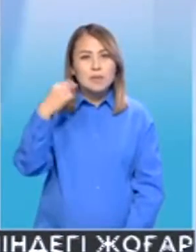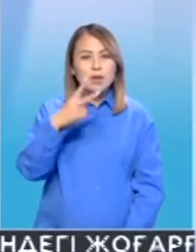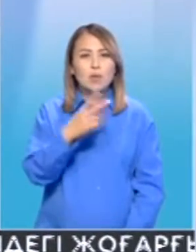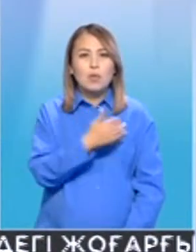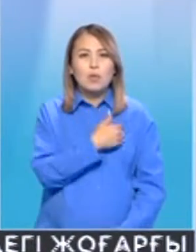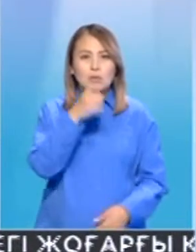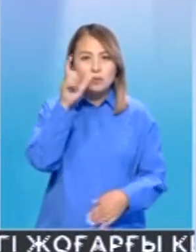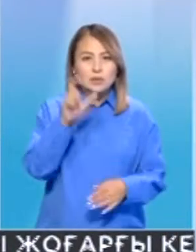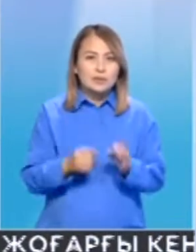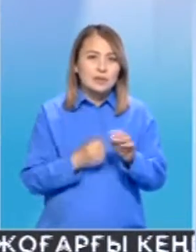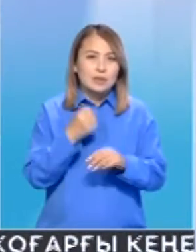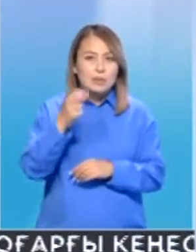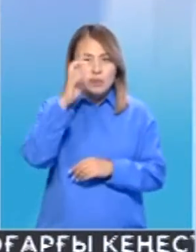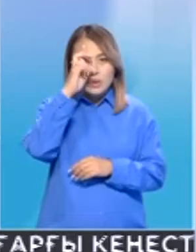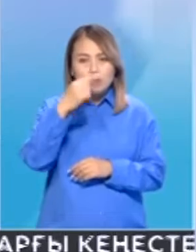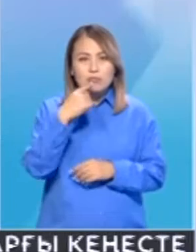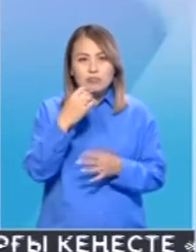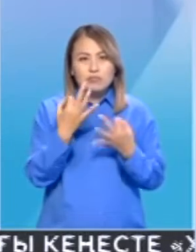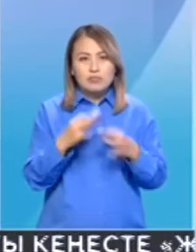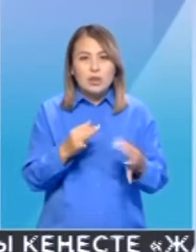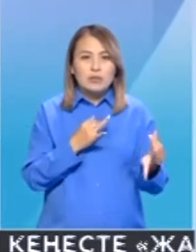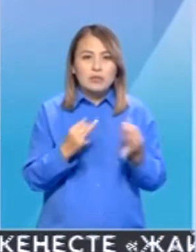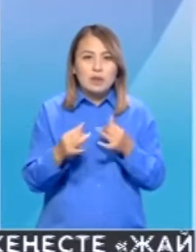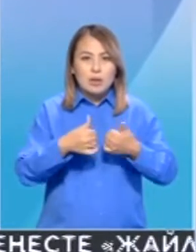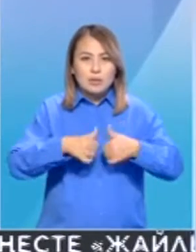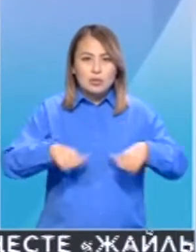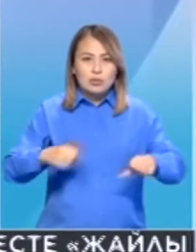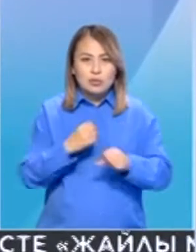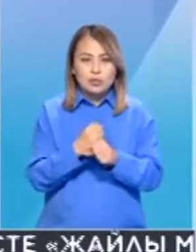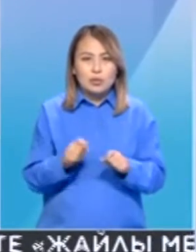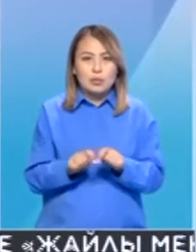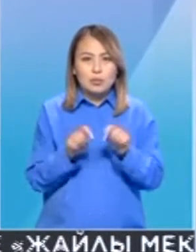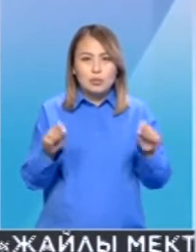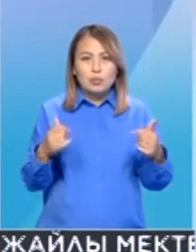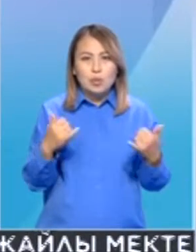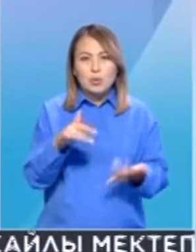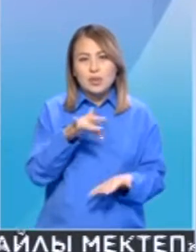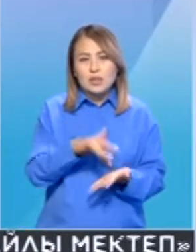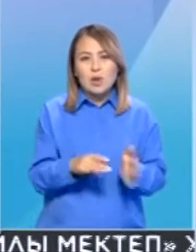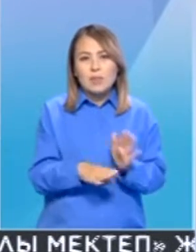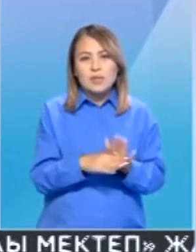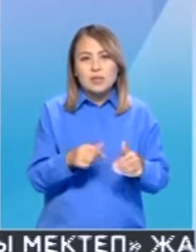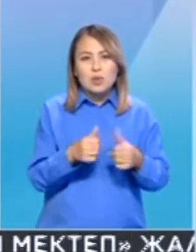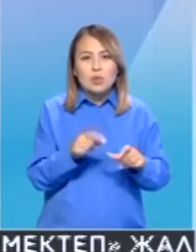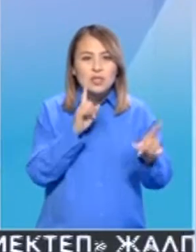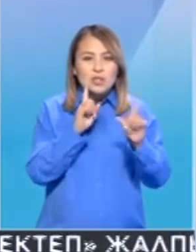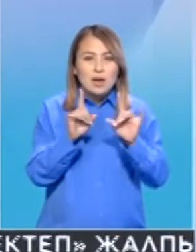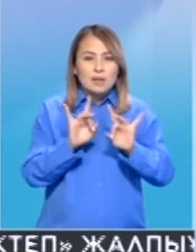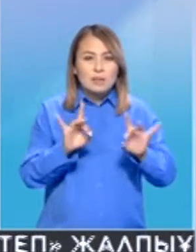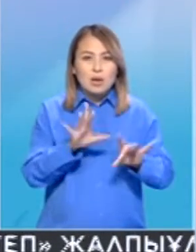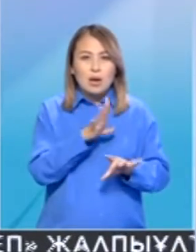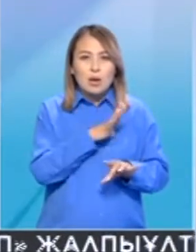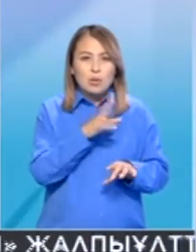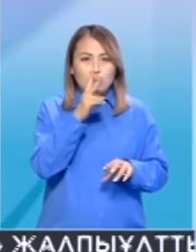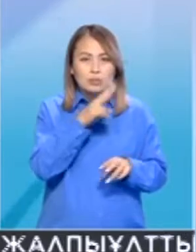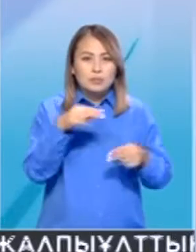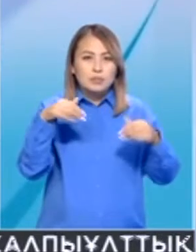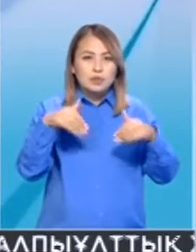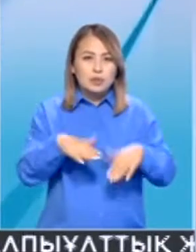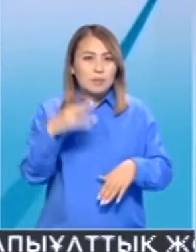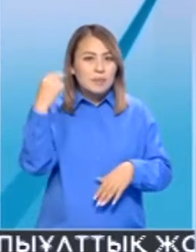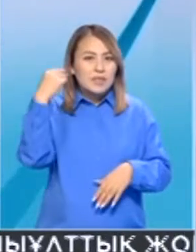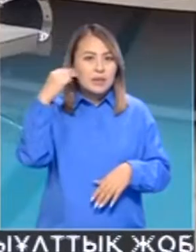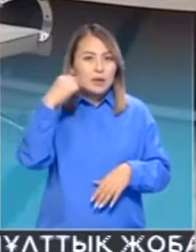Президенттікке кандидаттың мемлекеттік тілді еркін меңгергенін анықтайтын комиссия құрылды. Бұл туралы бүгін орталық сайлау комиссиясының отырысында айтылып, қаулы